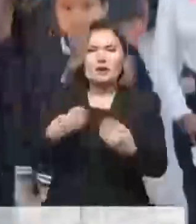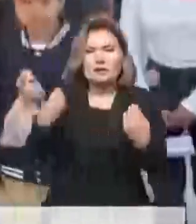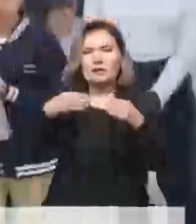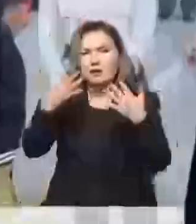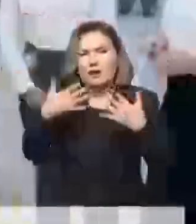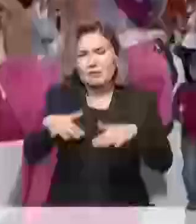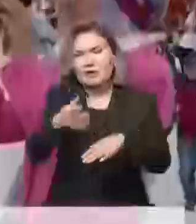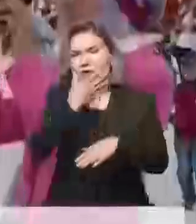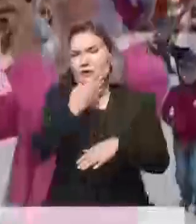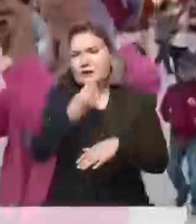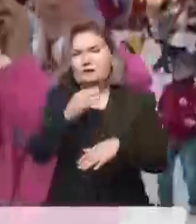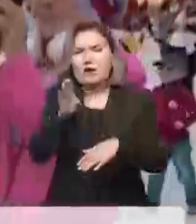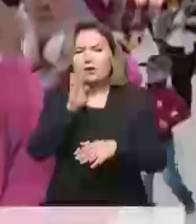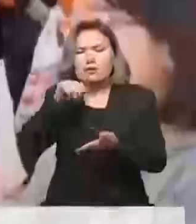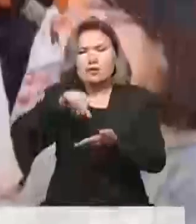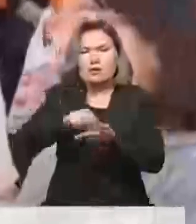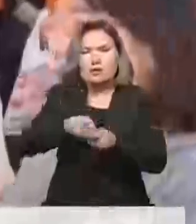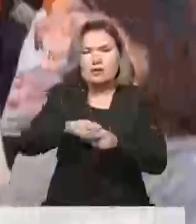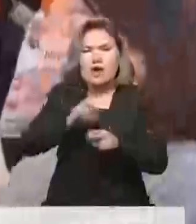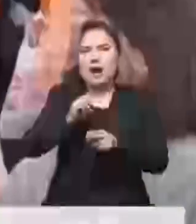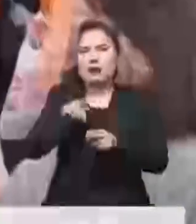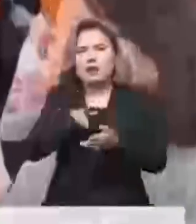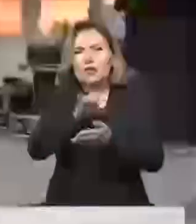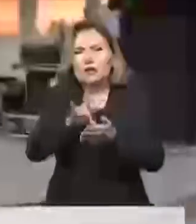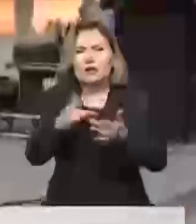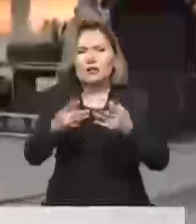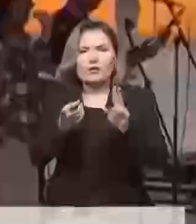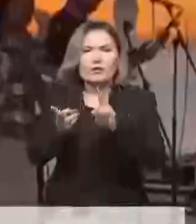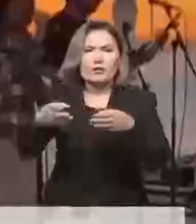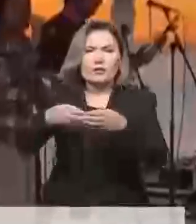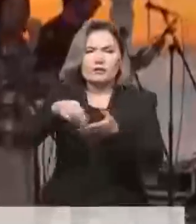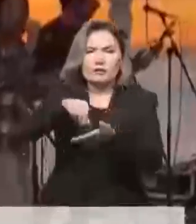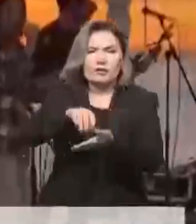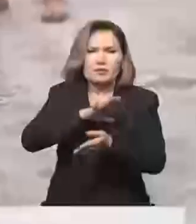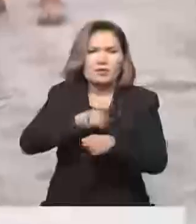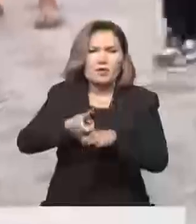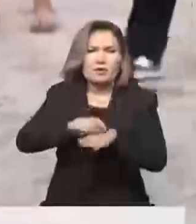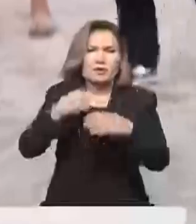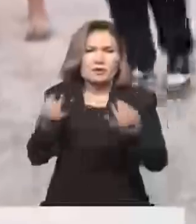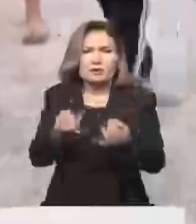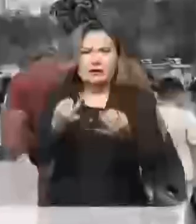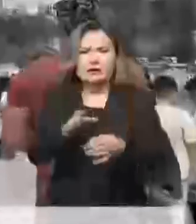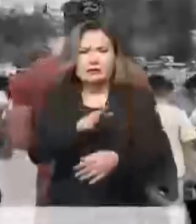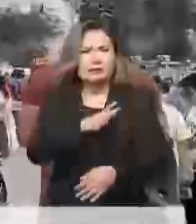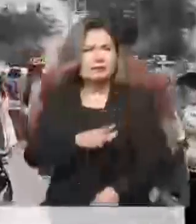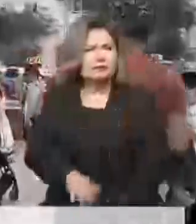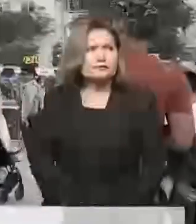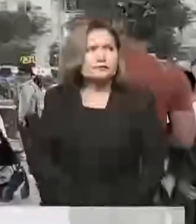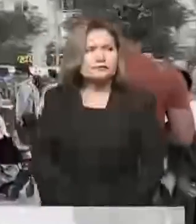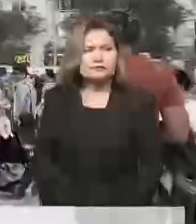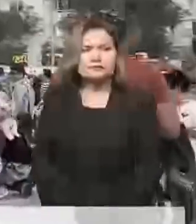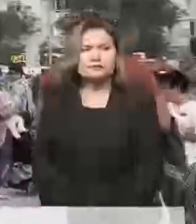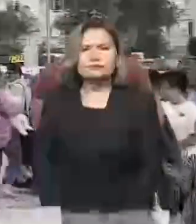топтамасына көрермен жоғары баға берді. Шара соңы ақтаулық өнерпаздардың концертіне ұласты. Талғат Исламұлы, Саламат Бекбаев, Ақтау 24 кезеді.